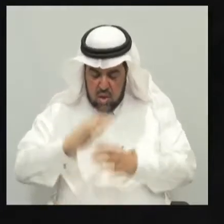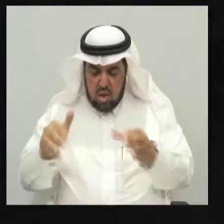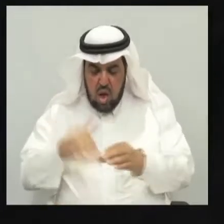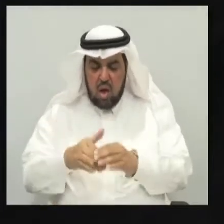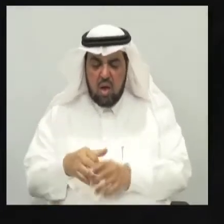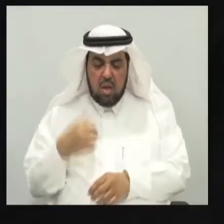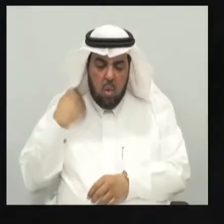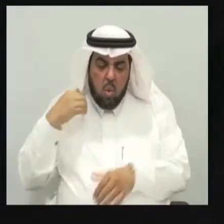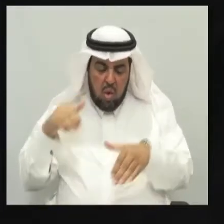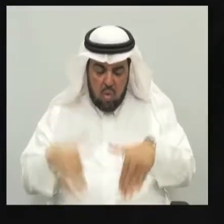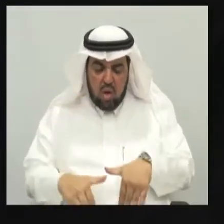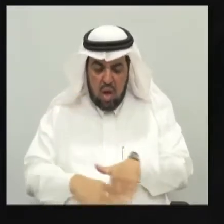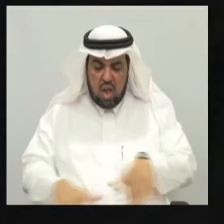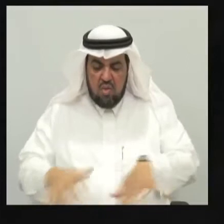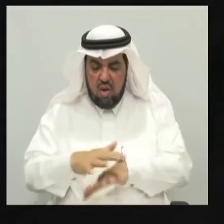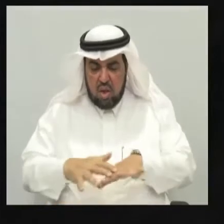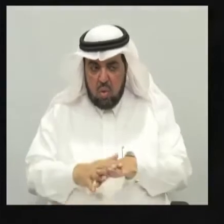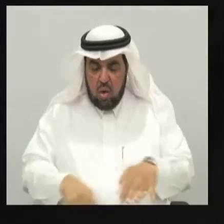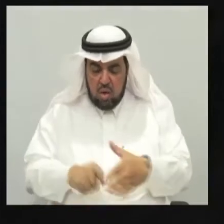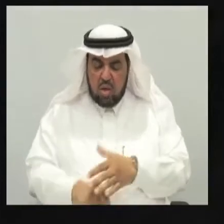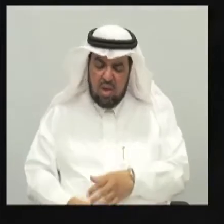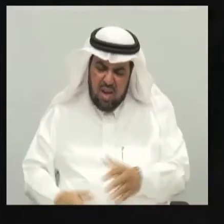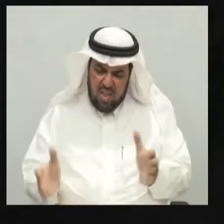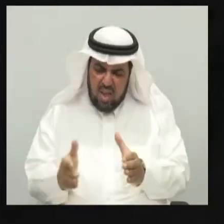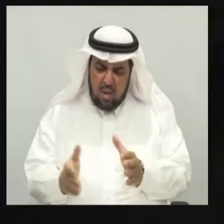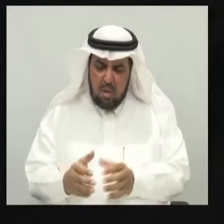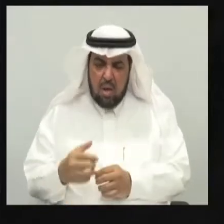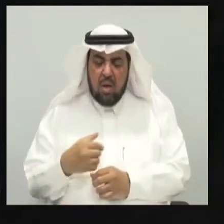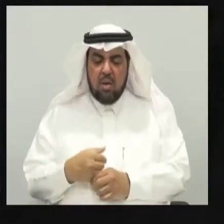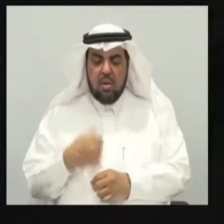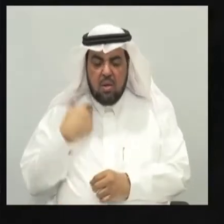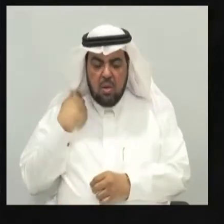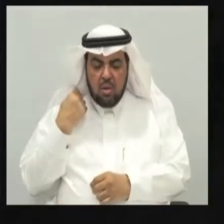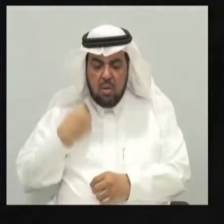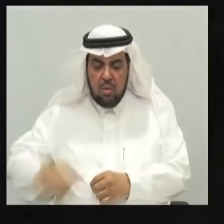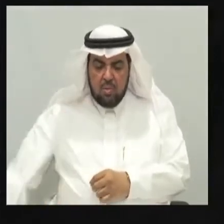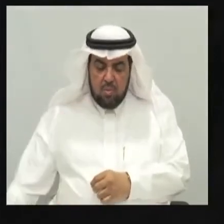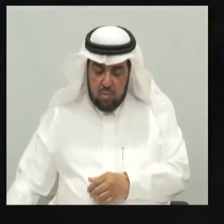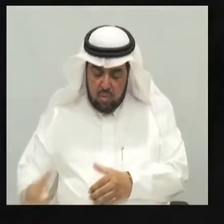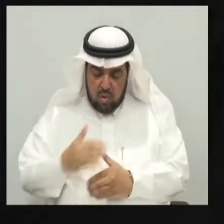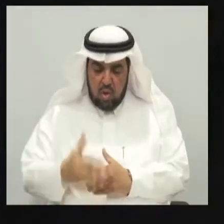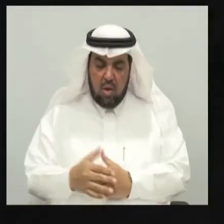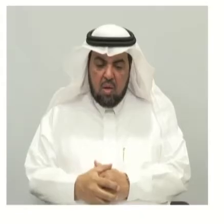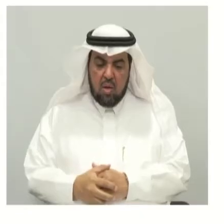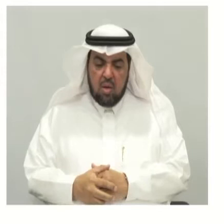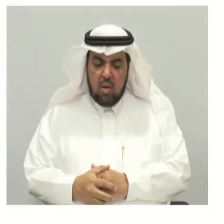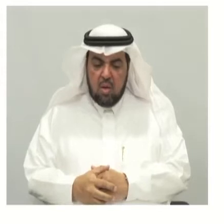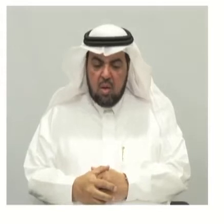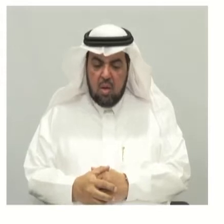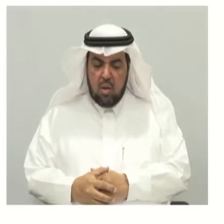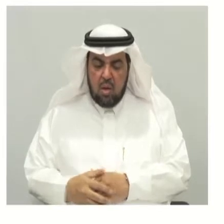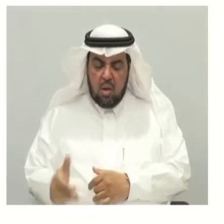وضعت أسفل ماذا؟ الجدول الأساسي. لماذا؟ لضيق المكان حقيقة. هي طبعا تخرج من ماذا؟ سميت